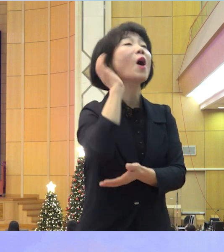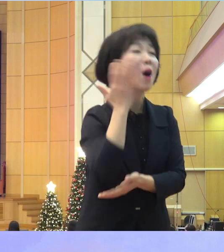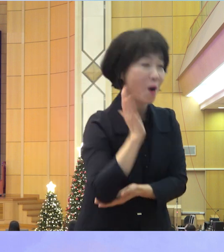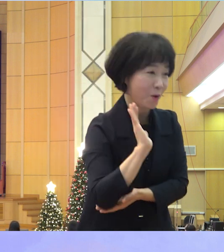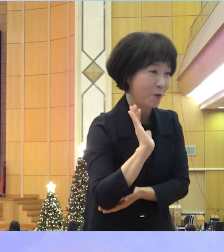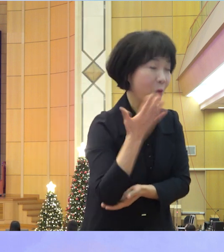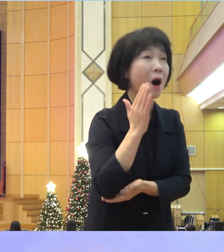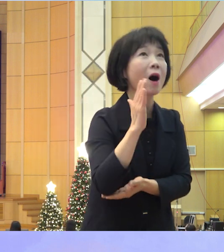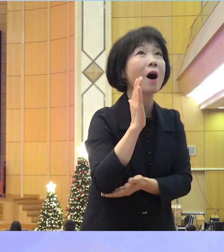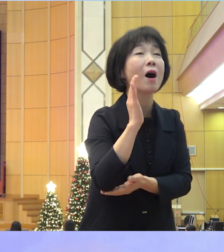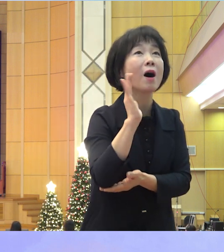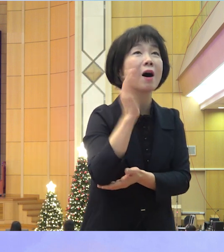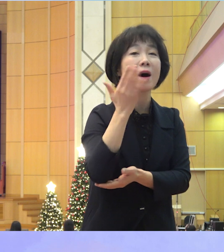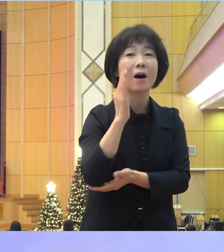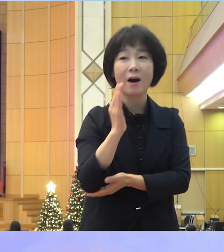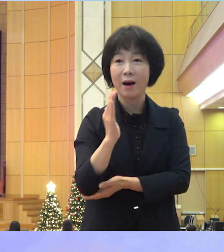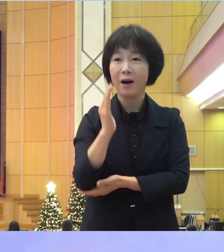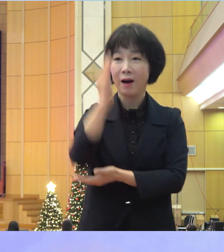영광